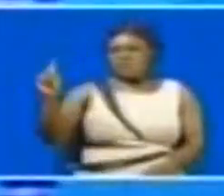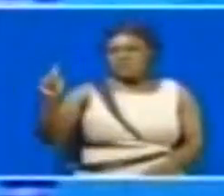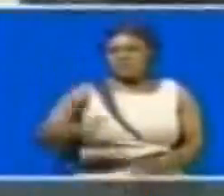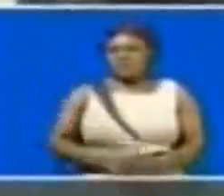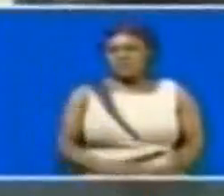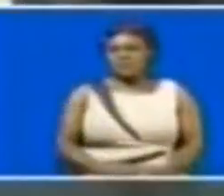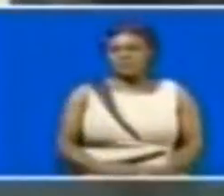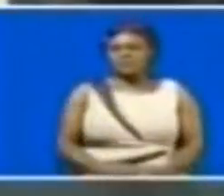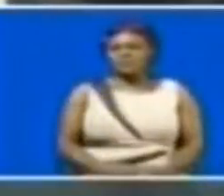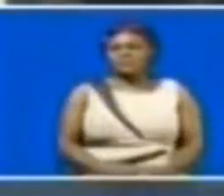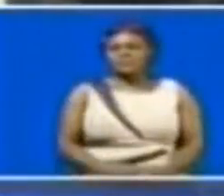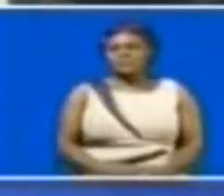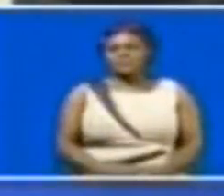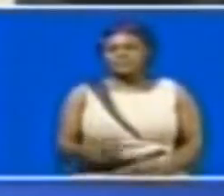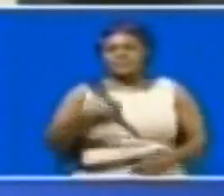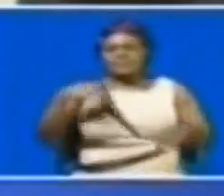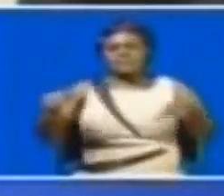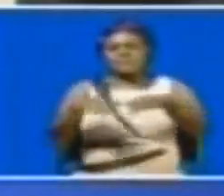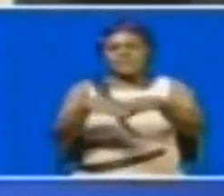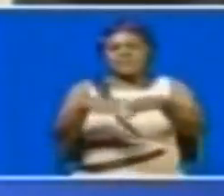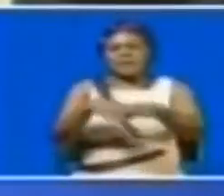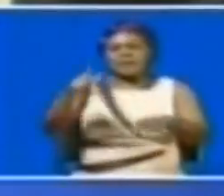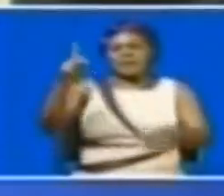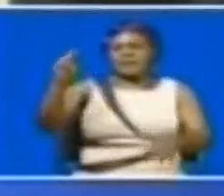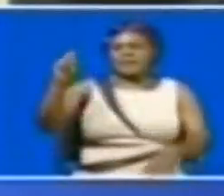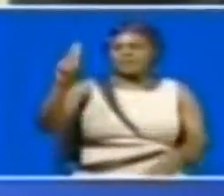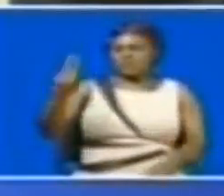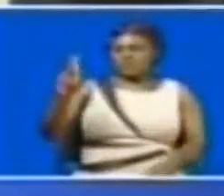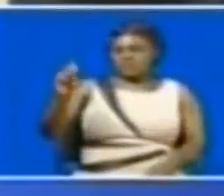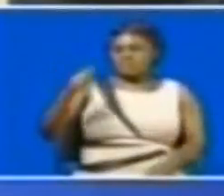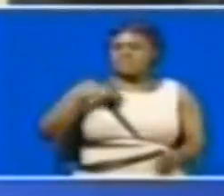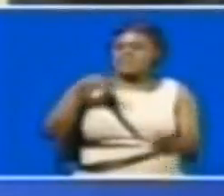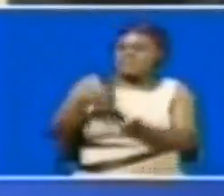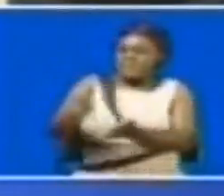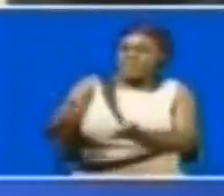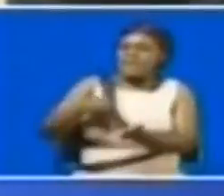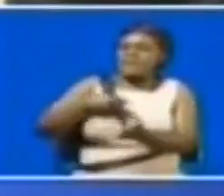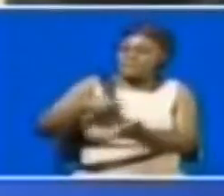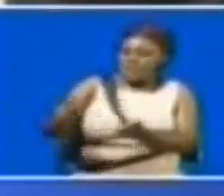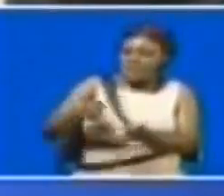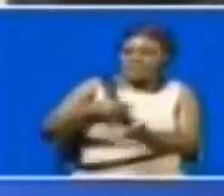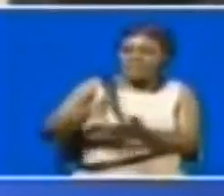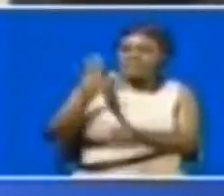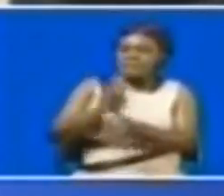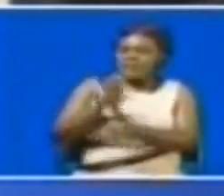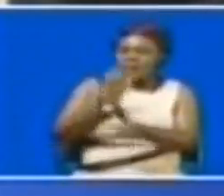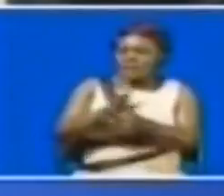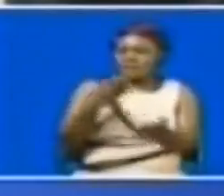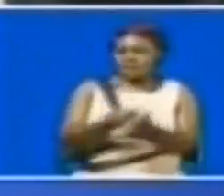kina. I'm a member of Kennedy. I'm subscribing. A strong member, I'm giving them a lot of